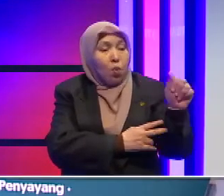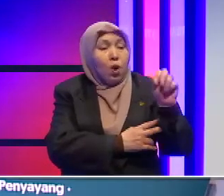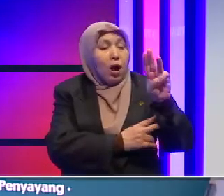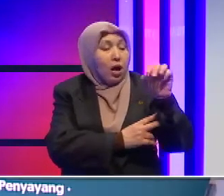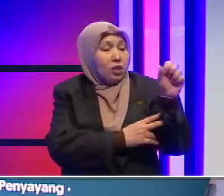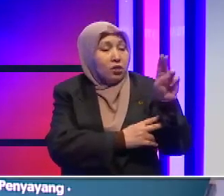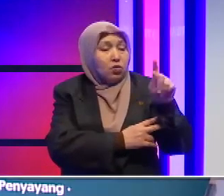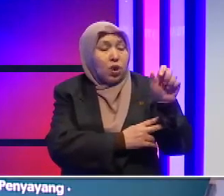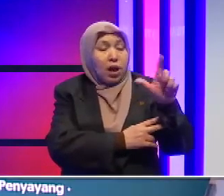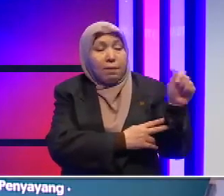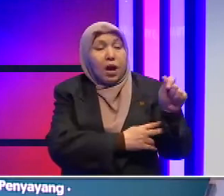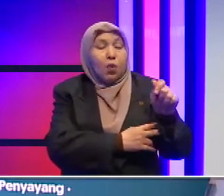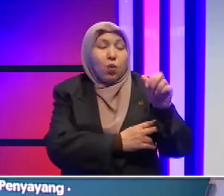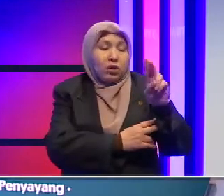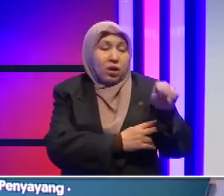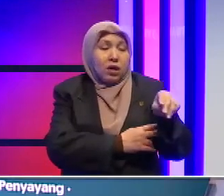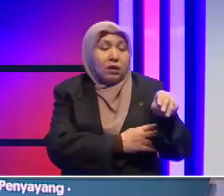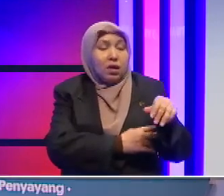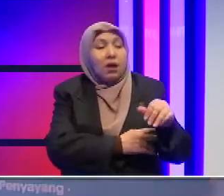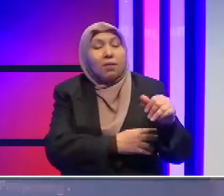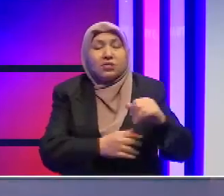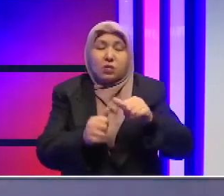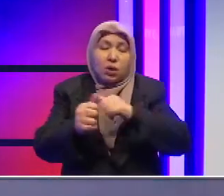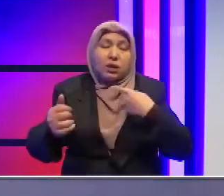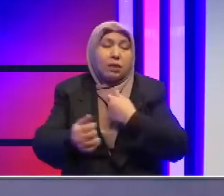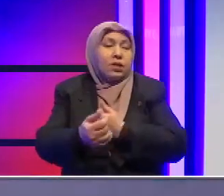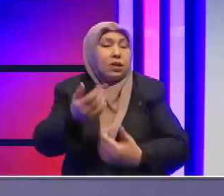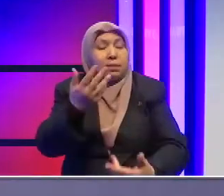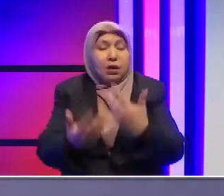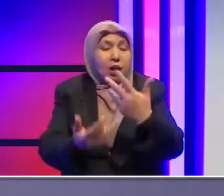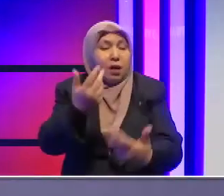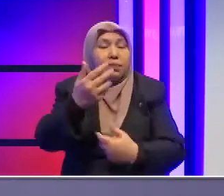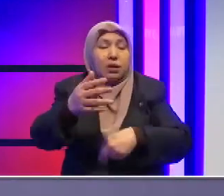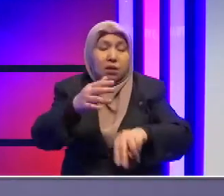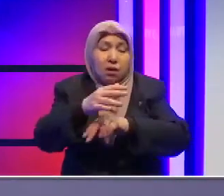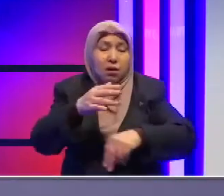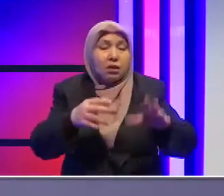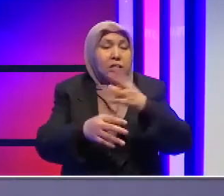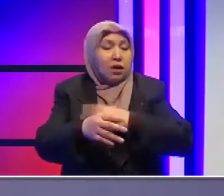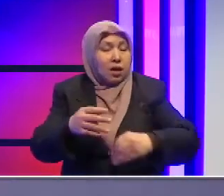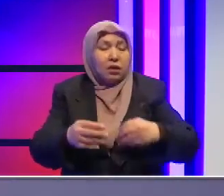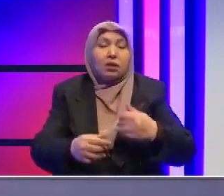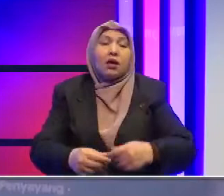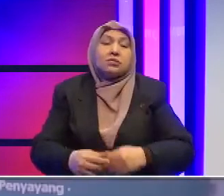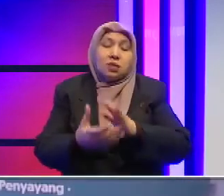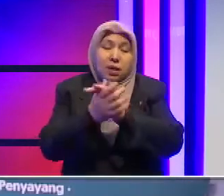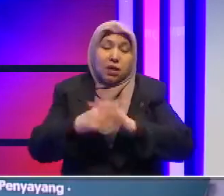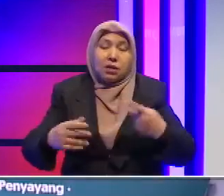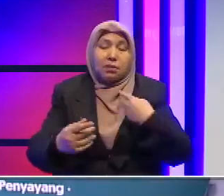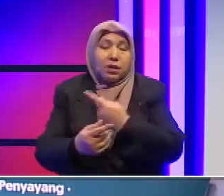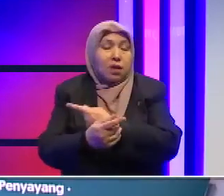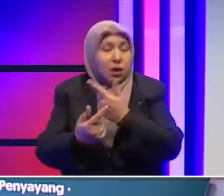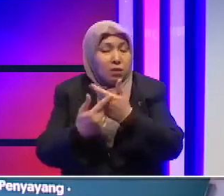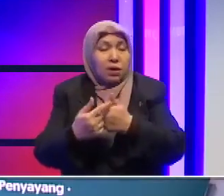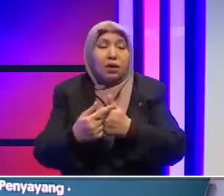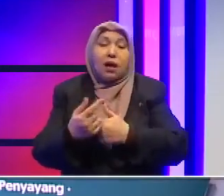يا رب العالمين. ربنا آتنا في الدنيا حسنة وفي الآخرة حسنة وقنا عذاب النار.